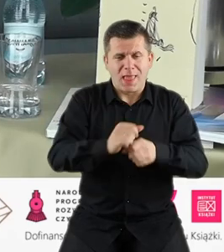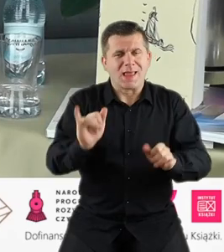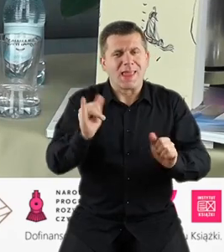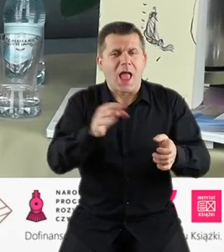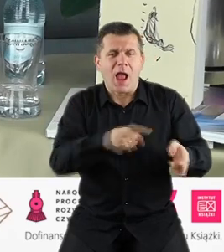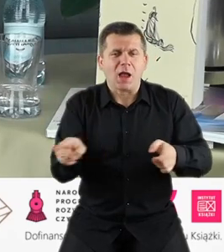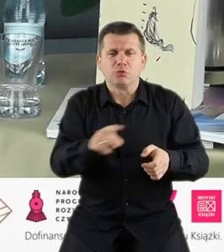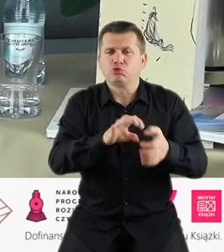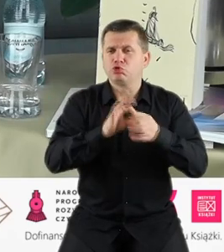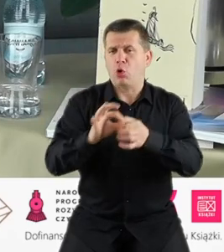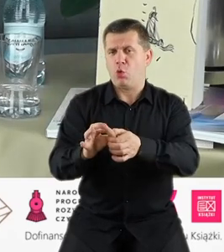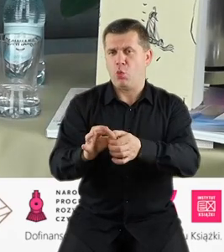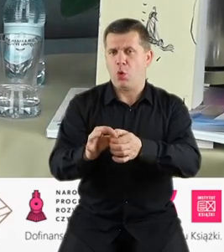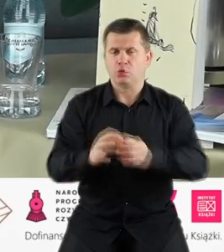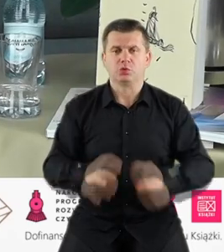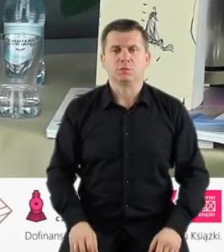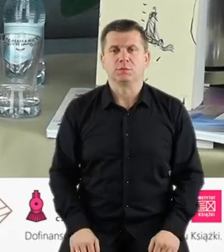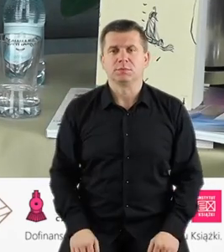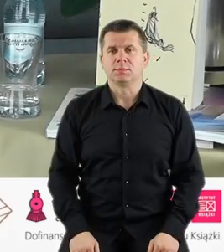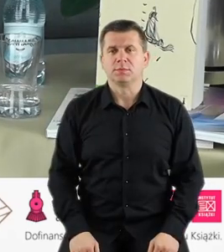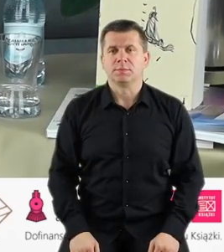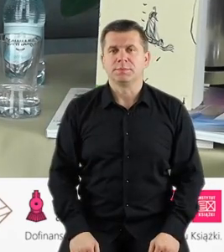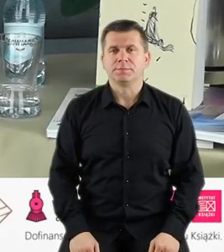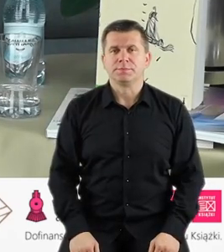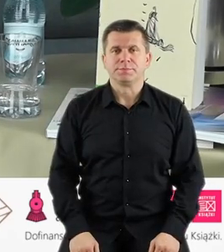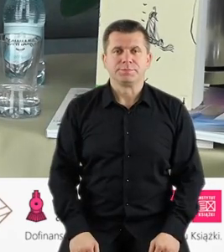pomiędzy tymi bohaterkami. No to właściwie